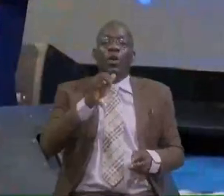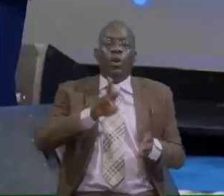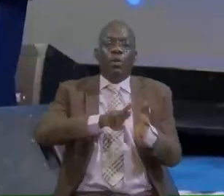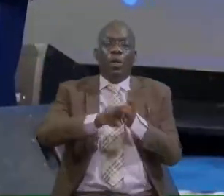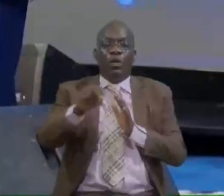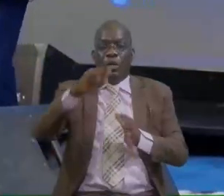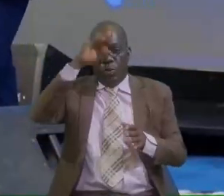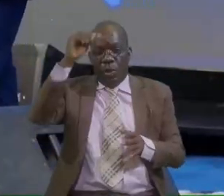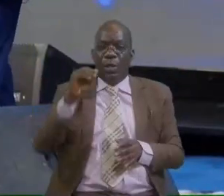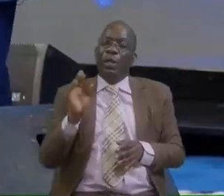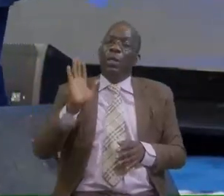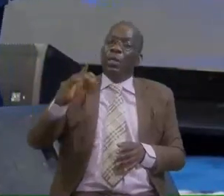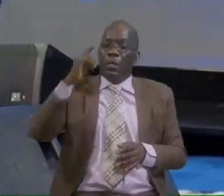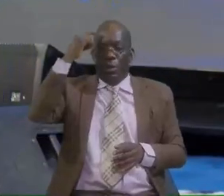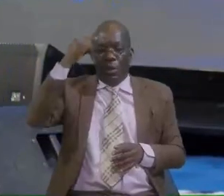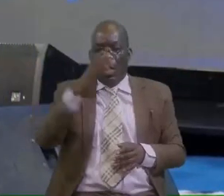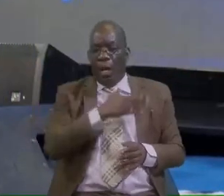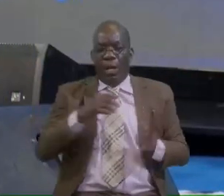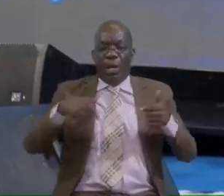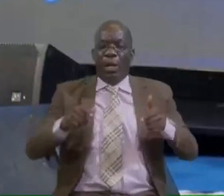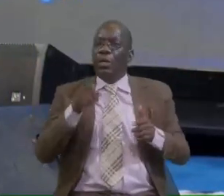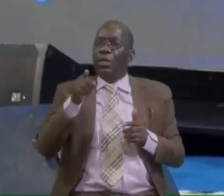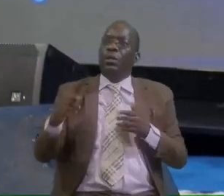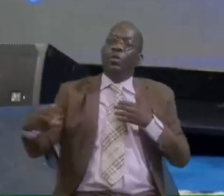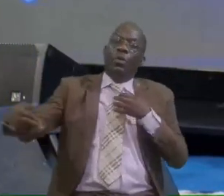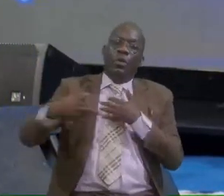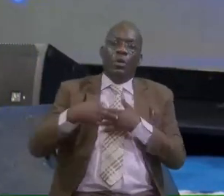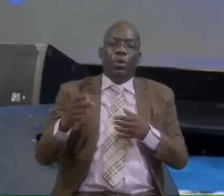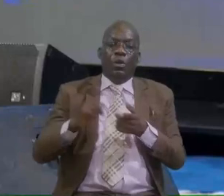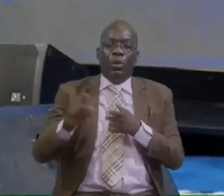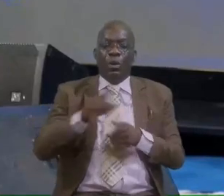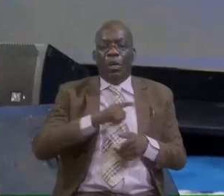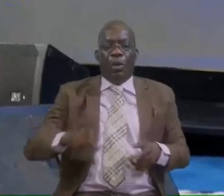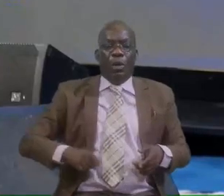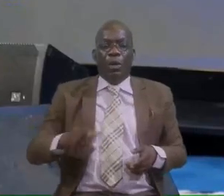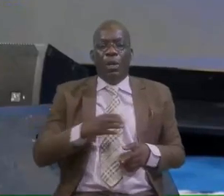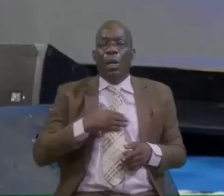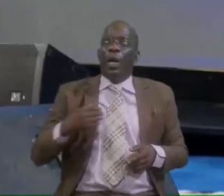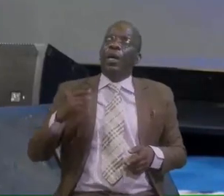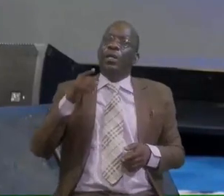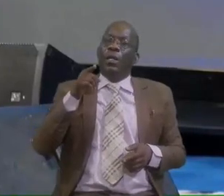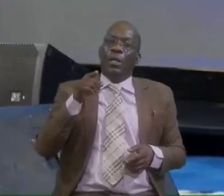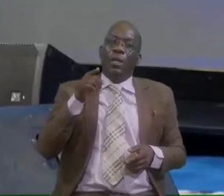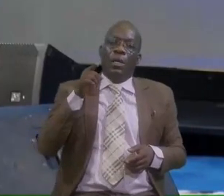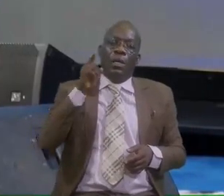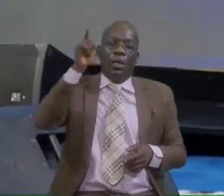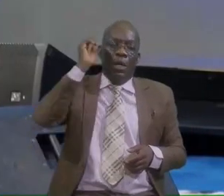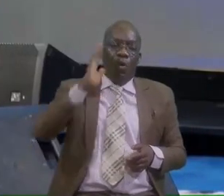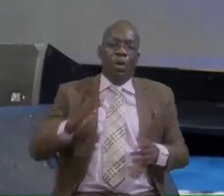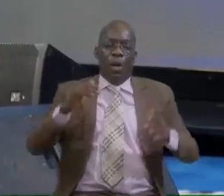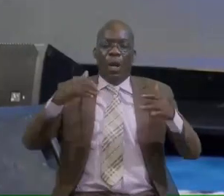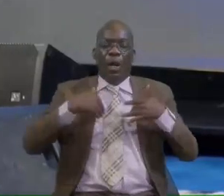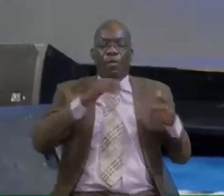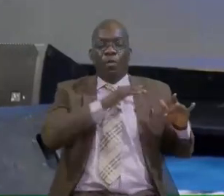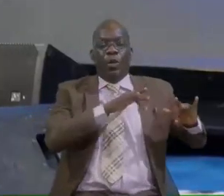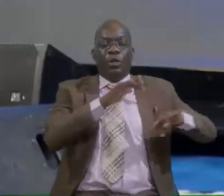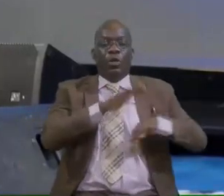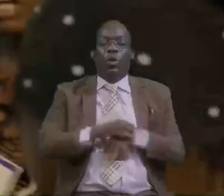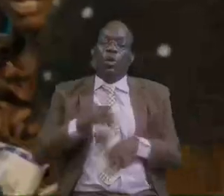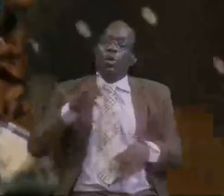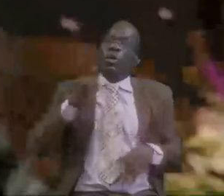à l'Éternel, qui aura pitié de lui, à notre Dieu, qui ne se lasse pas